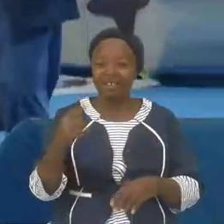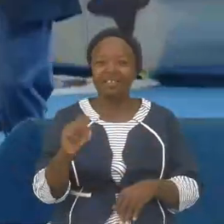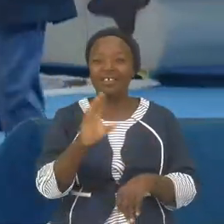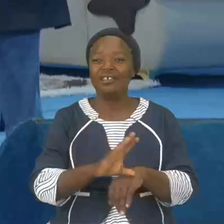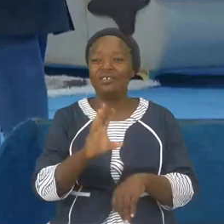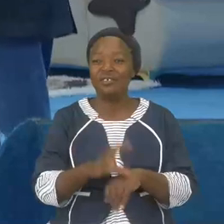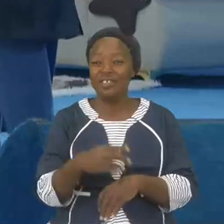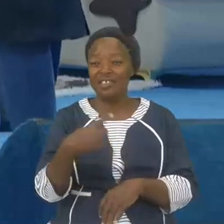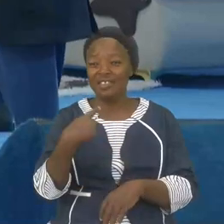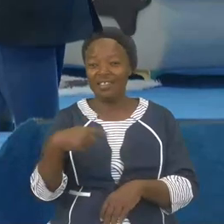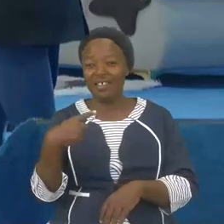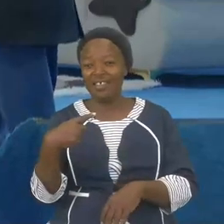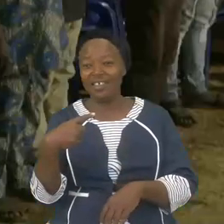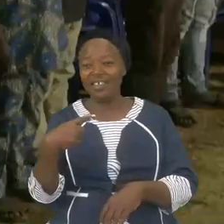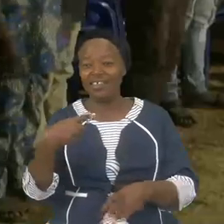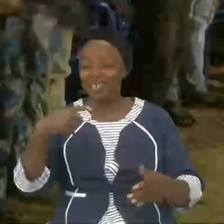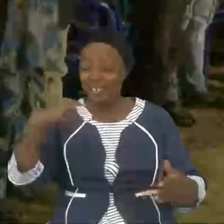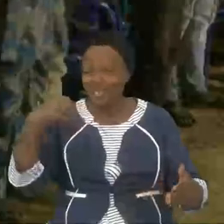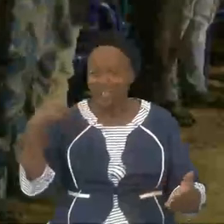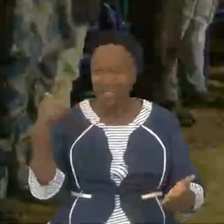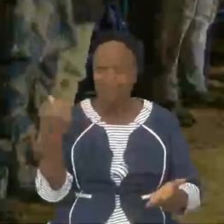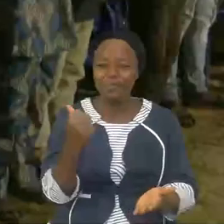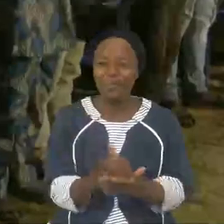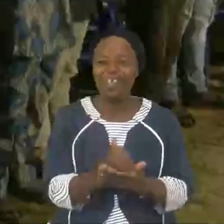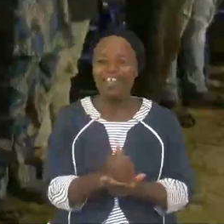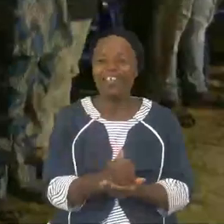Que l'Église dise Amen.